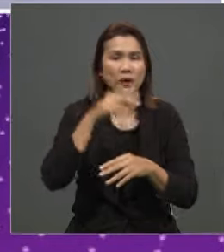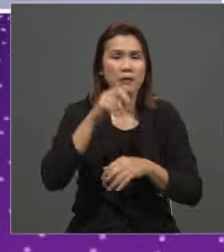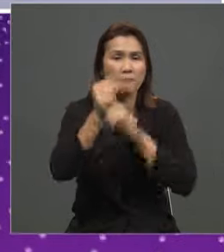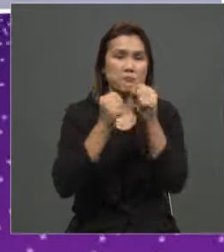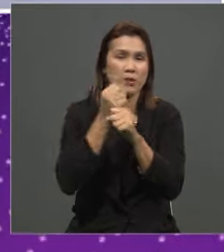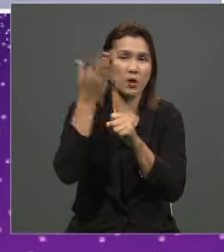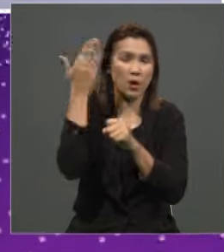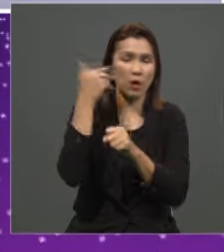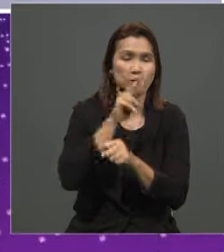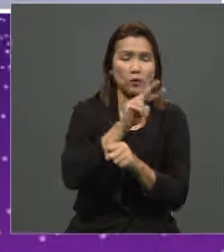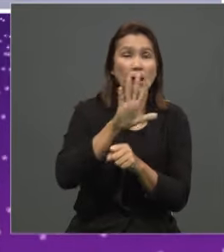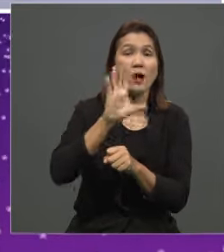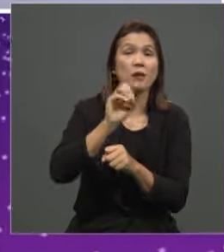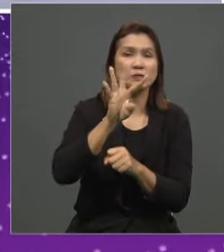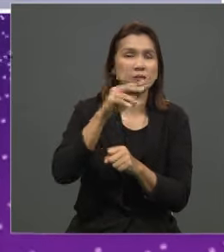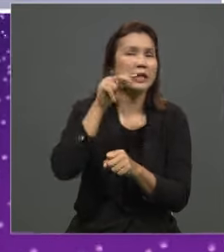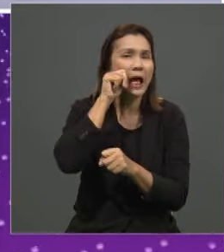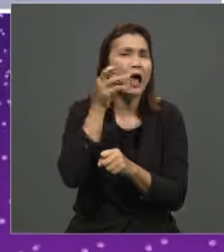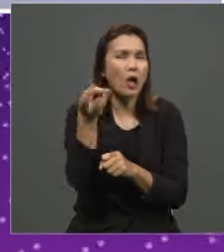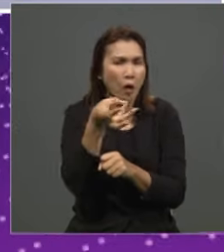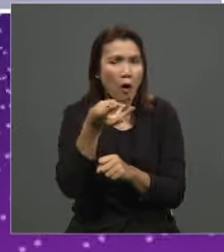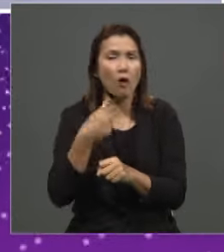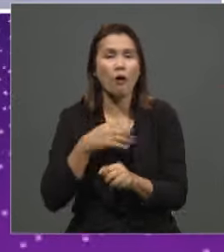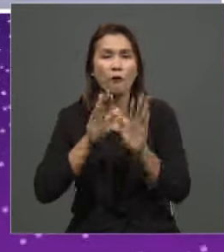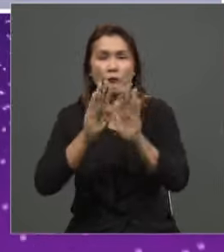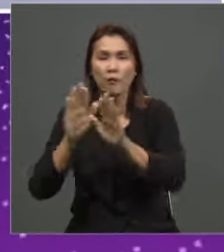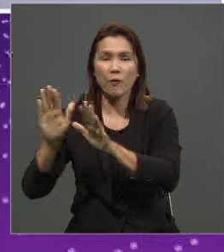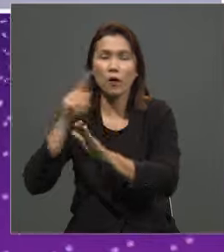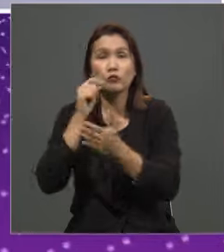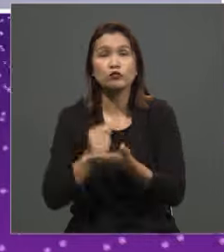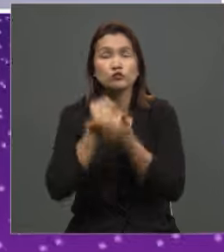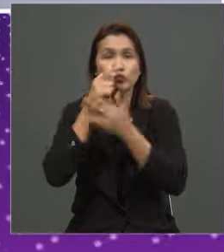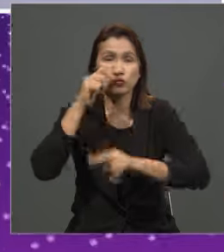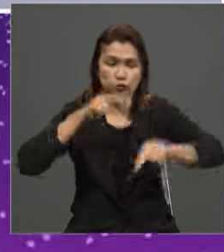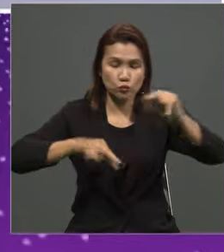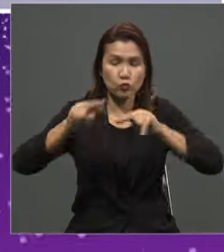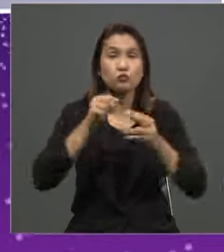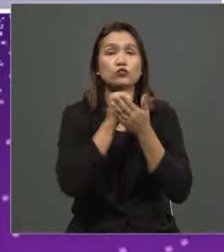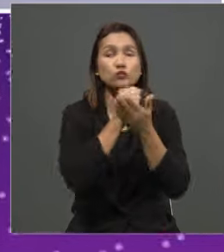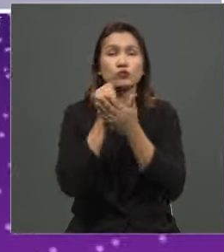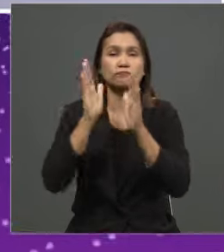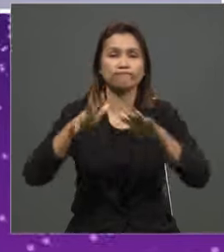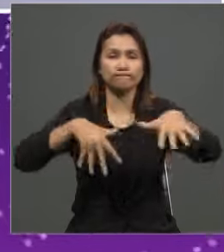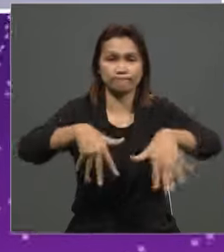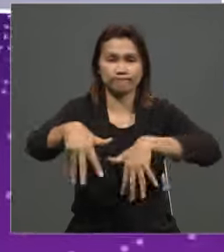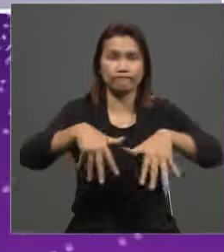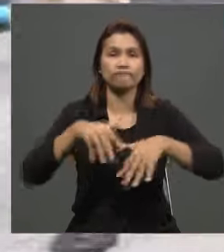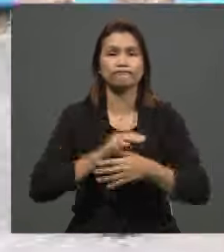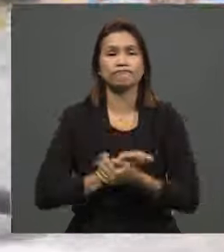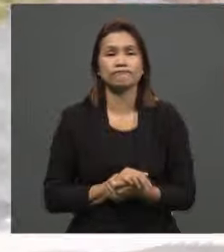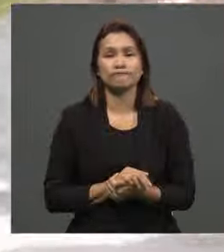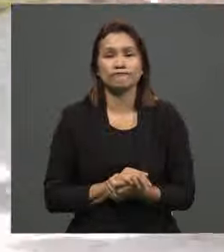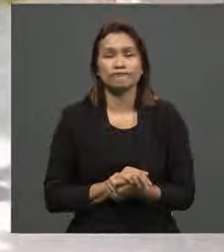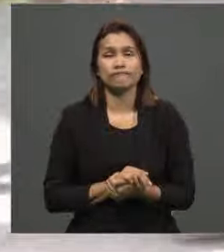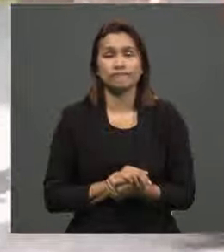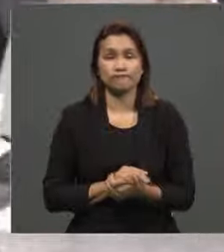ปี 2554พร้อมกับฝากหน่วยงานที่เกี่ยวข้องดูในเรื่องของการเยียวยาช่วยเหลือพี่น้องประชาชนค่ะนาง